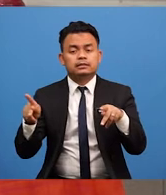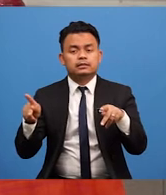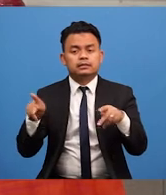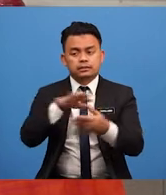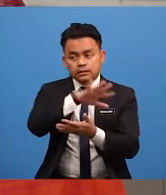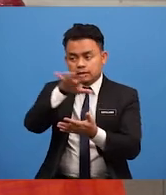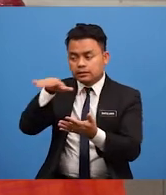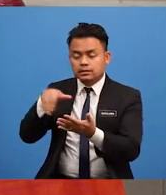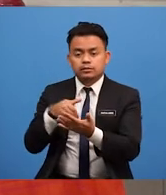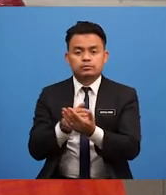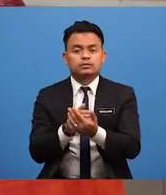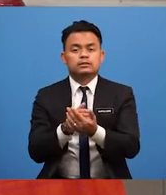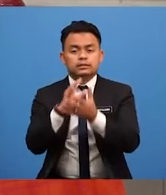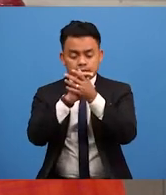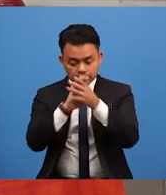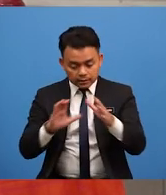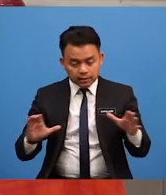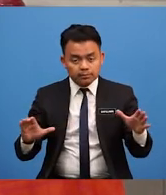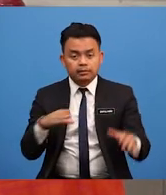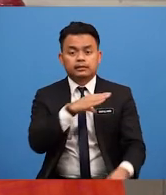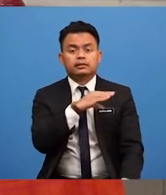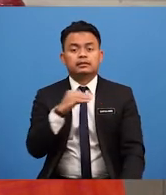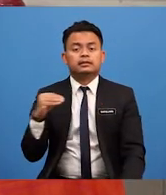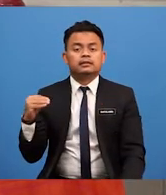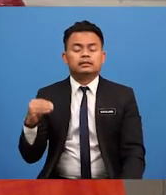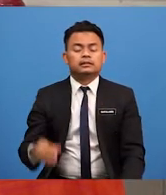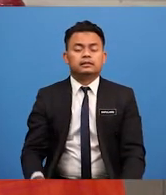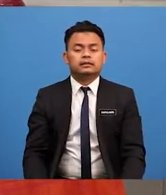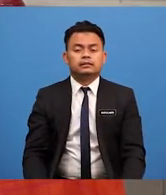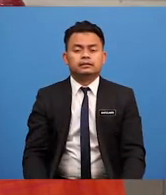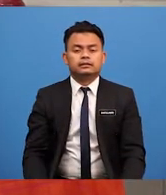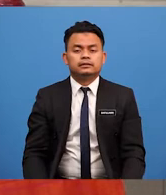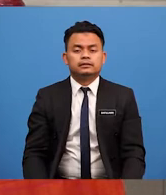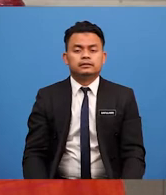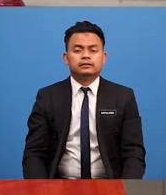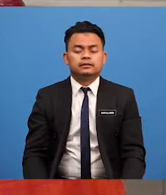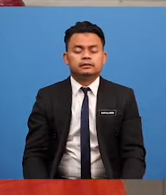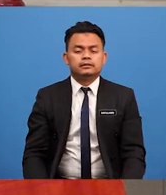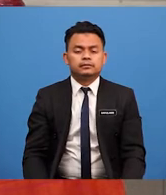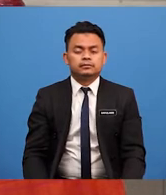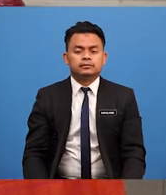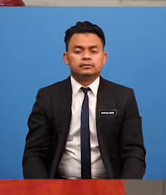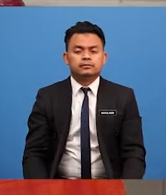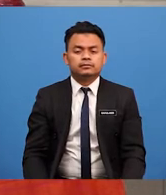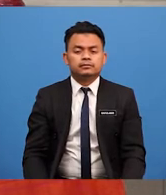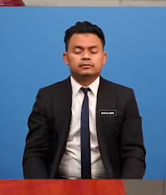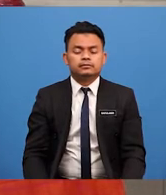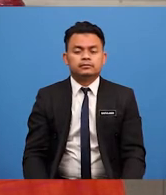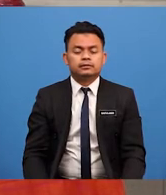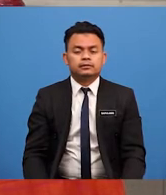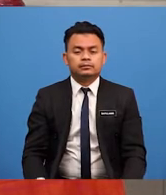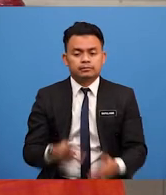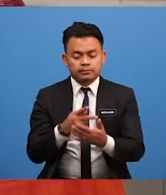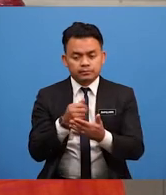dalam keadaan selamat serta permukaan lantai tidak basah untuk mengelakkan